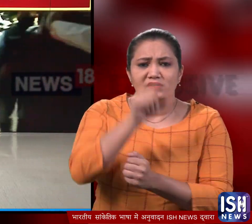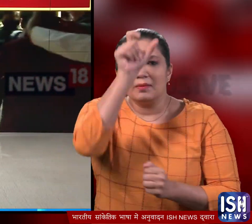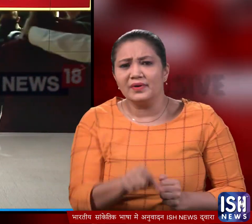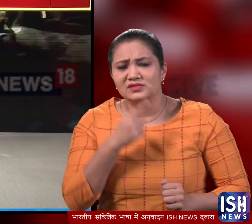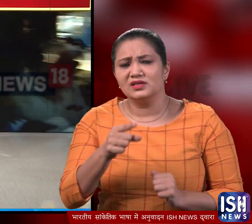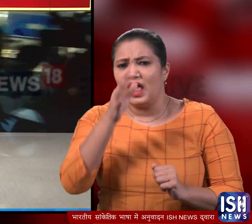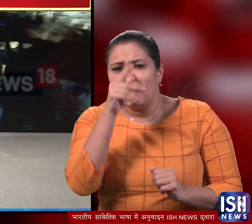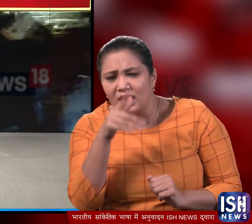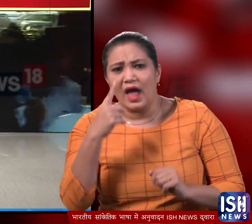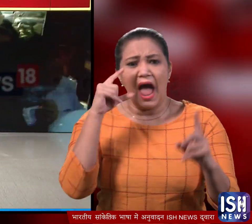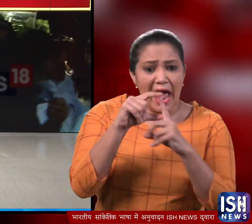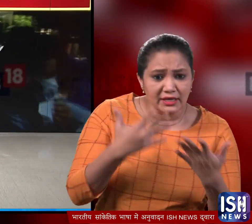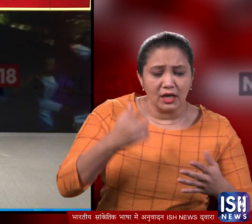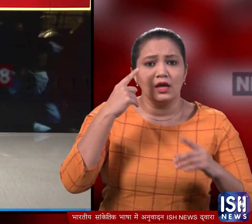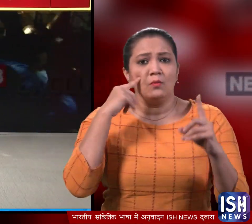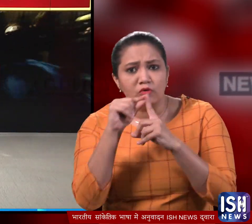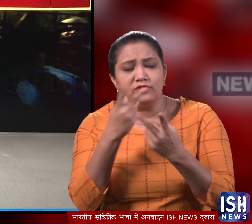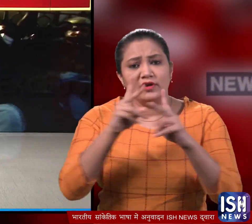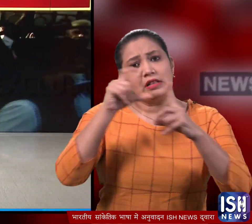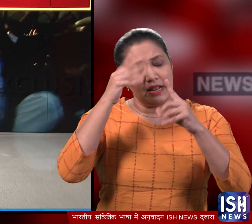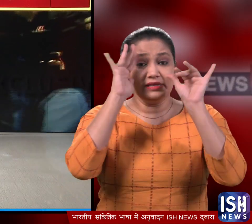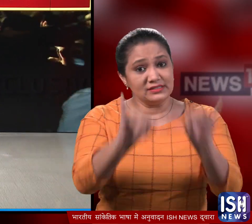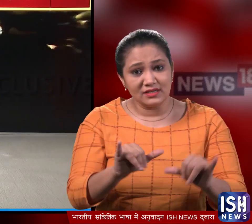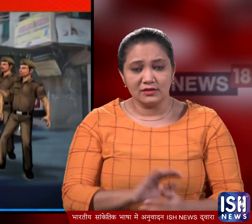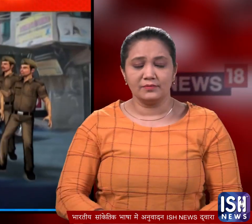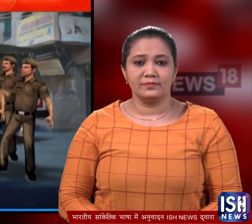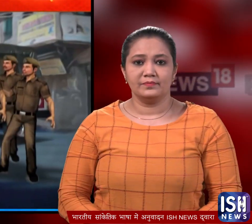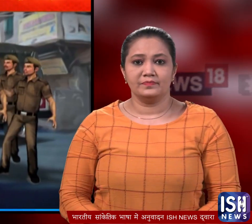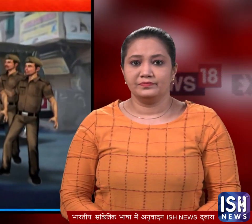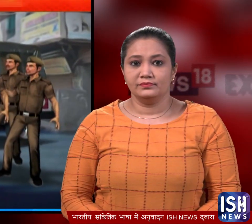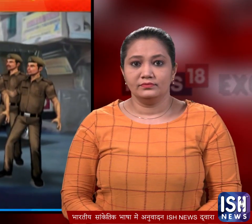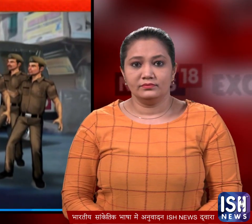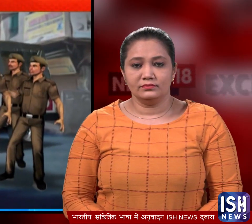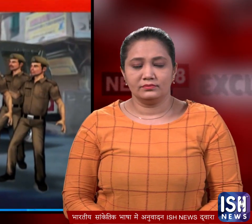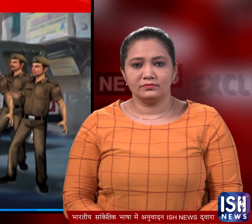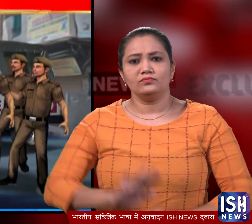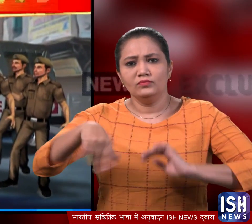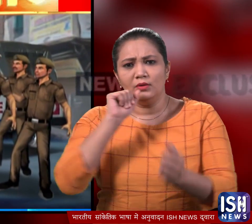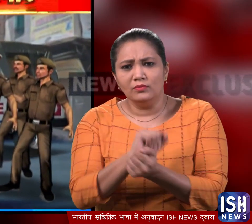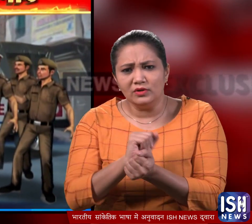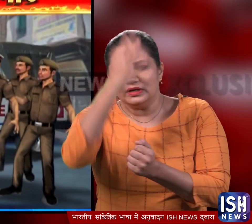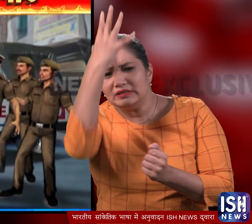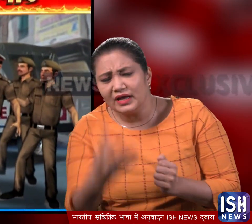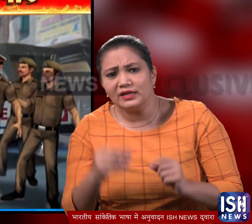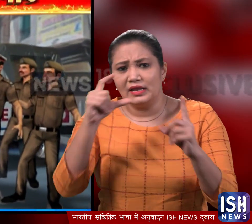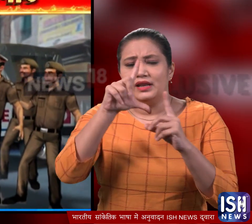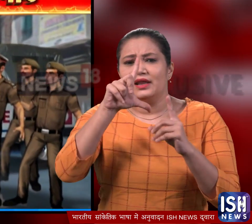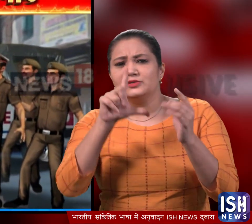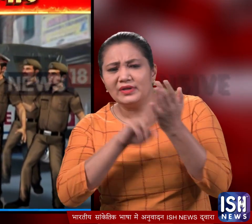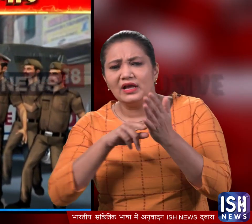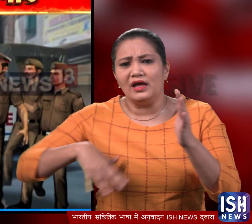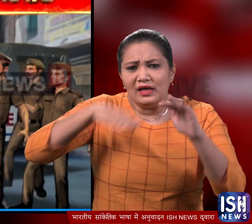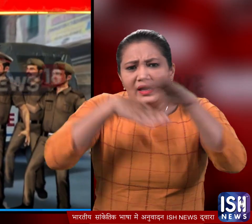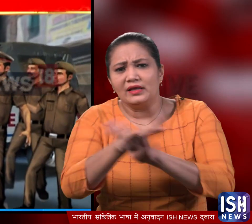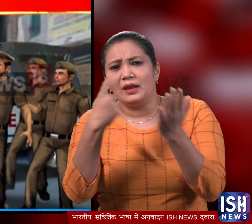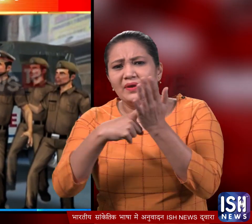शख्स फर्जी पहचान पत्र के आधार पर दिल्ली में रह रहा है, जिसके बाद पुलिस रात में दिल्ली के लक्ष्मी नगर के